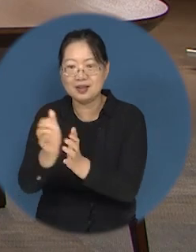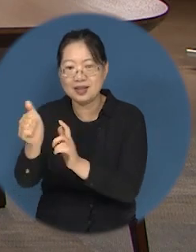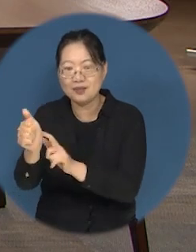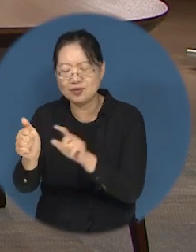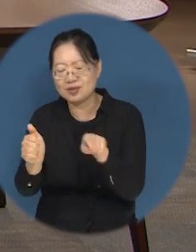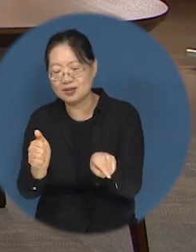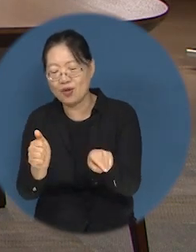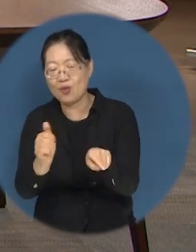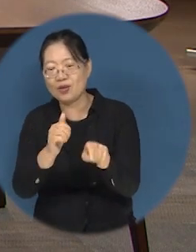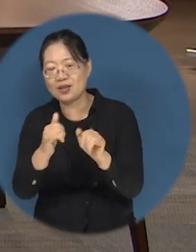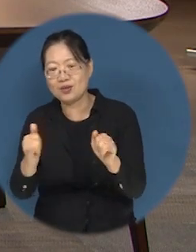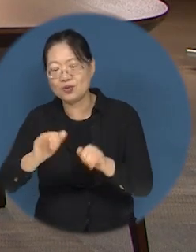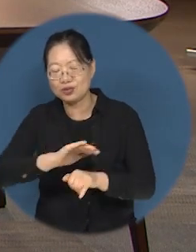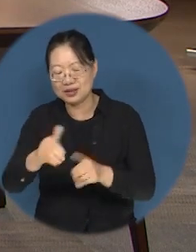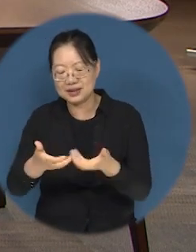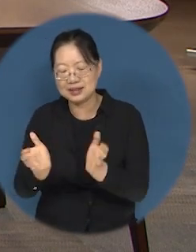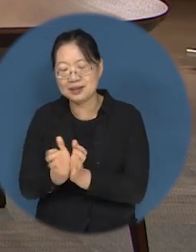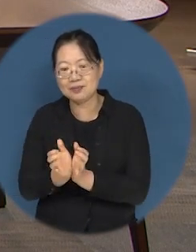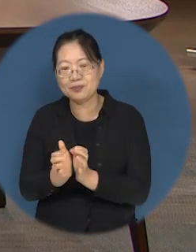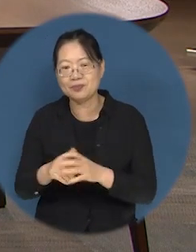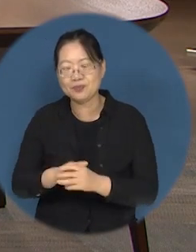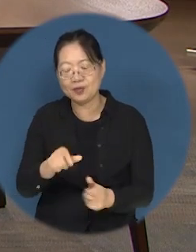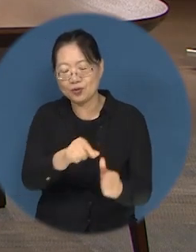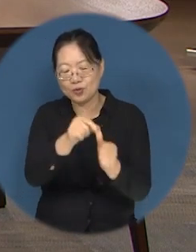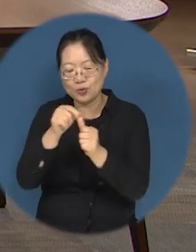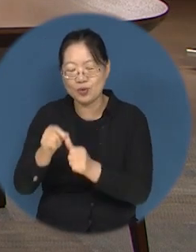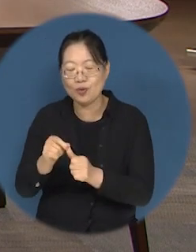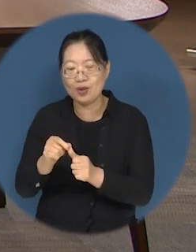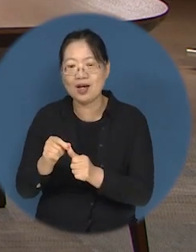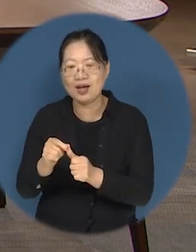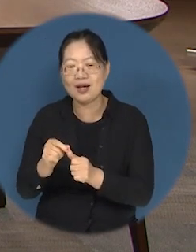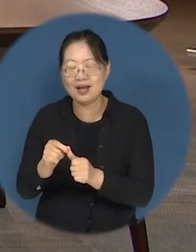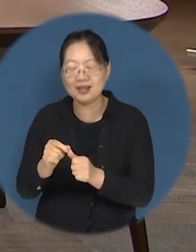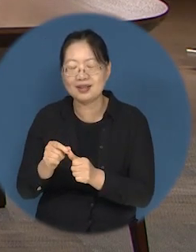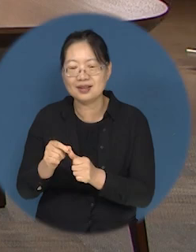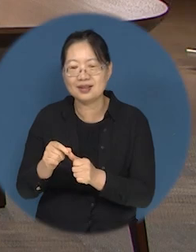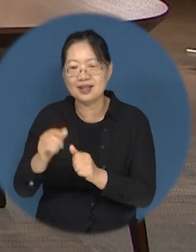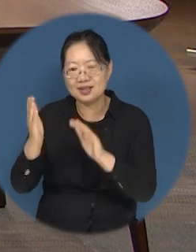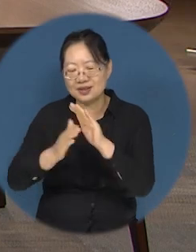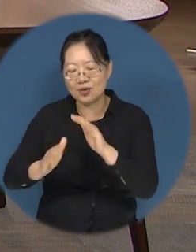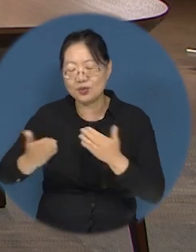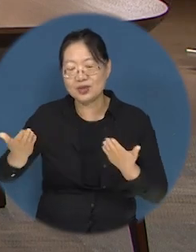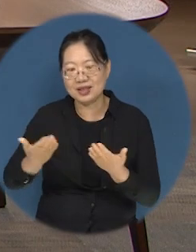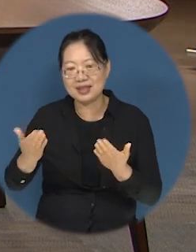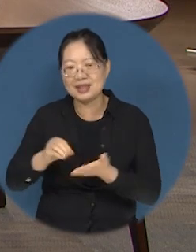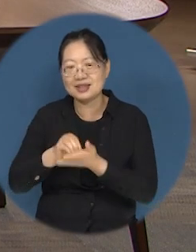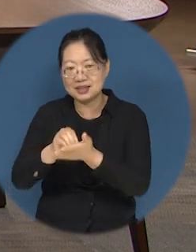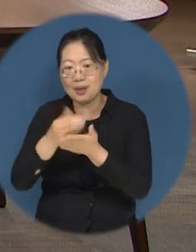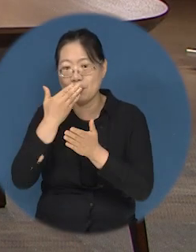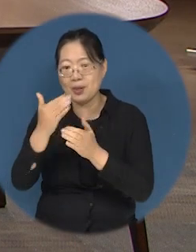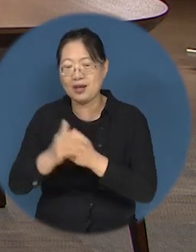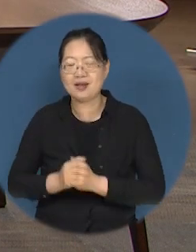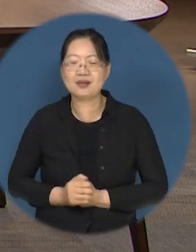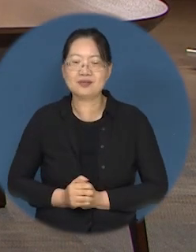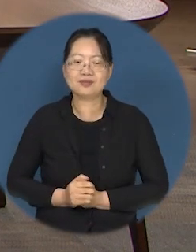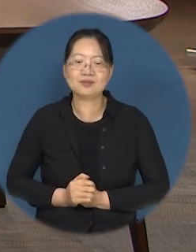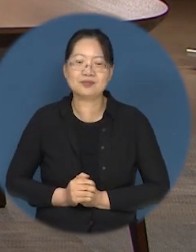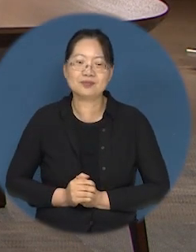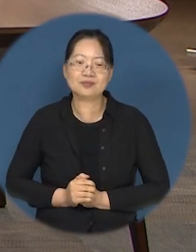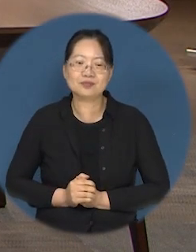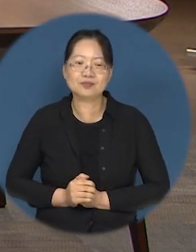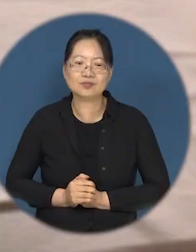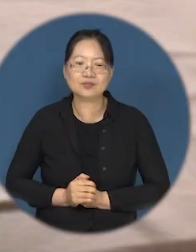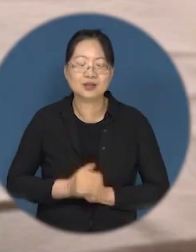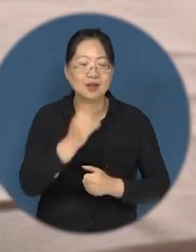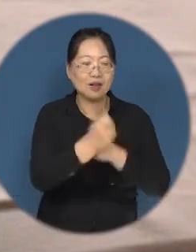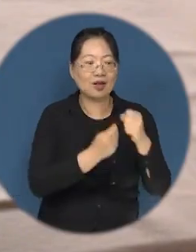저분은 우리 팀에서 그 고용을 하겠다. 그렇게 되면 이제 정규직으로 이제 입사를 하게 됩니다. 그렇군요. 예.